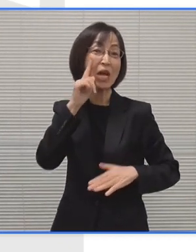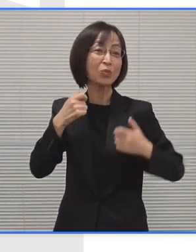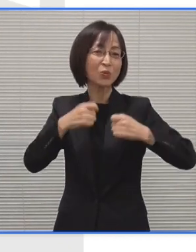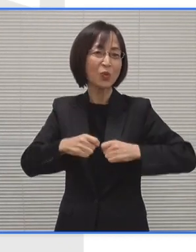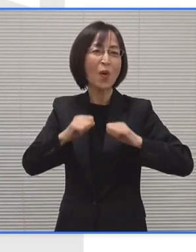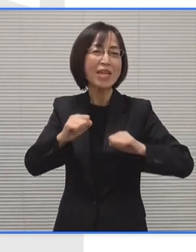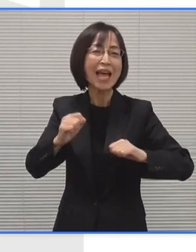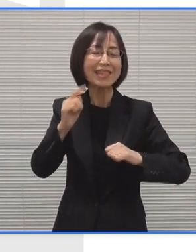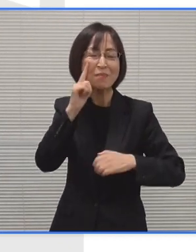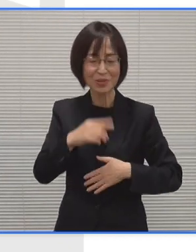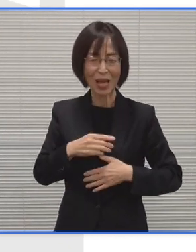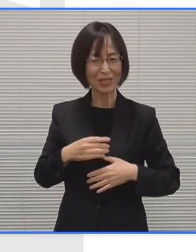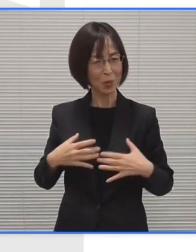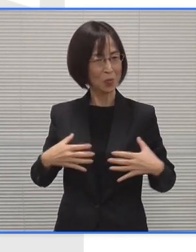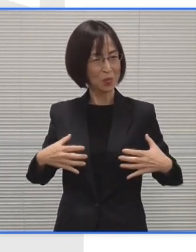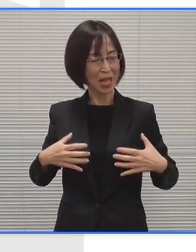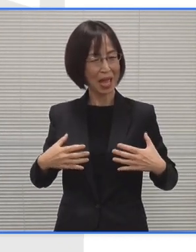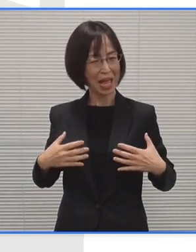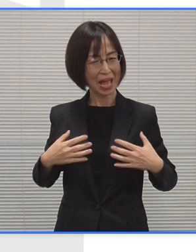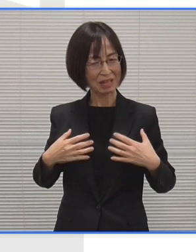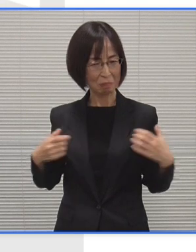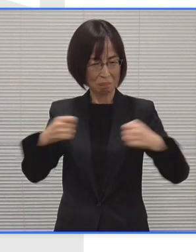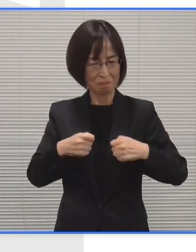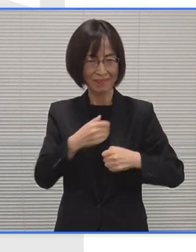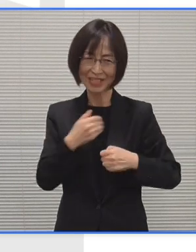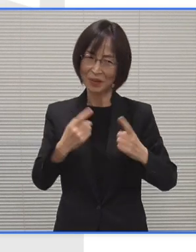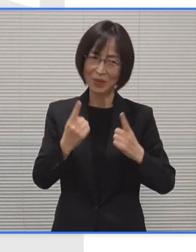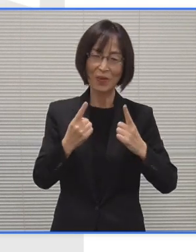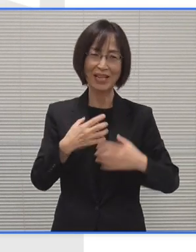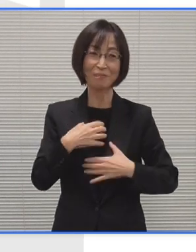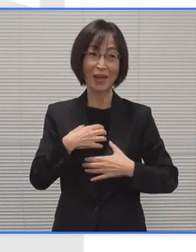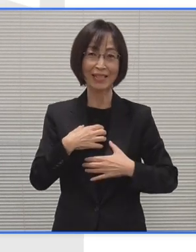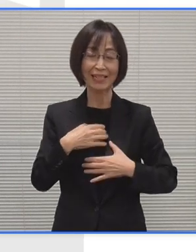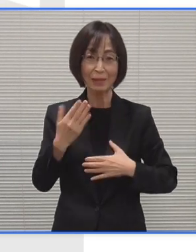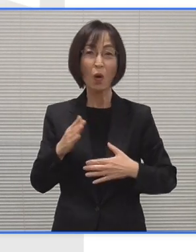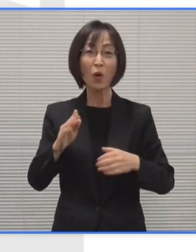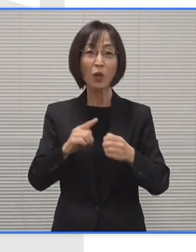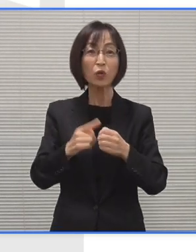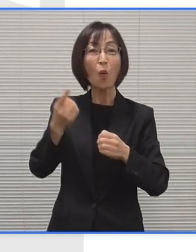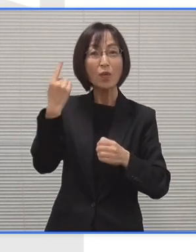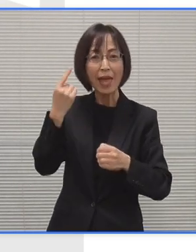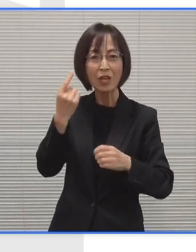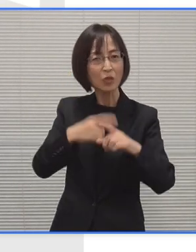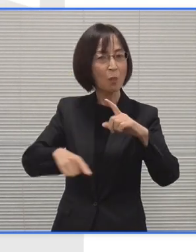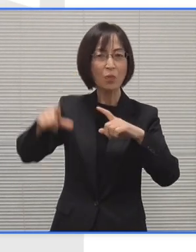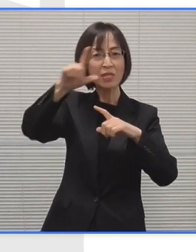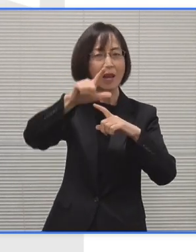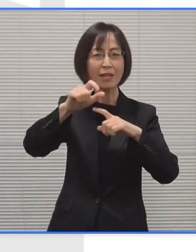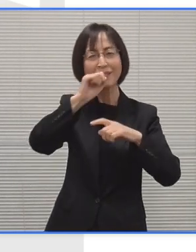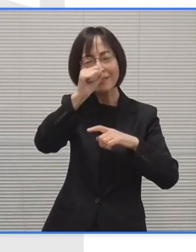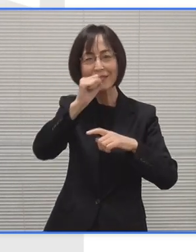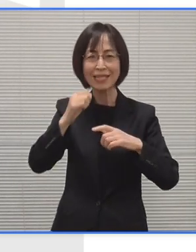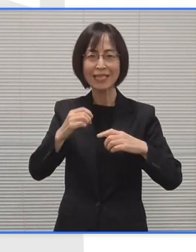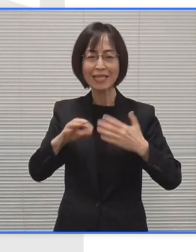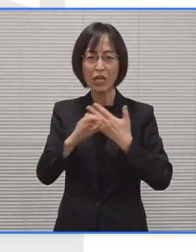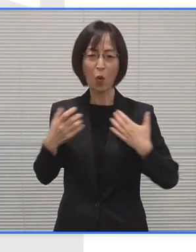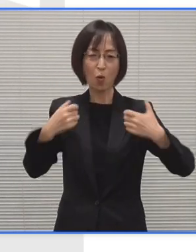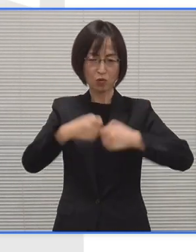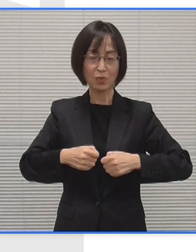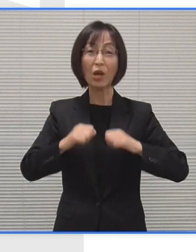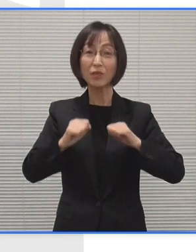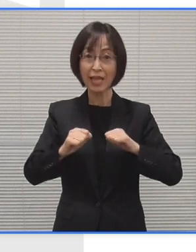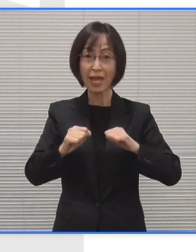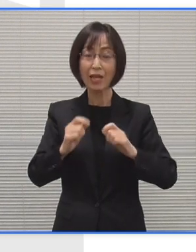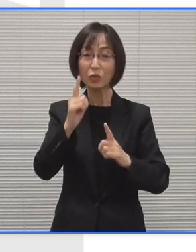太っちゃったんで入るかどうかあれですけれども、去年を超えるコスプレをして、とにかくその豊島